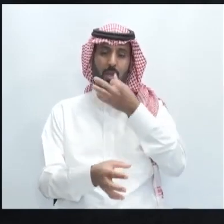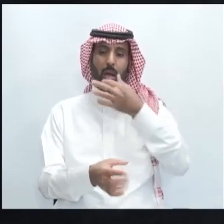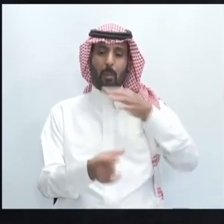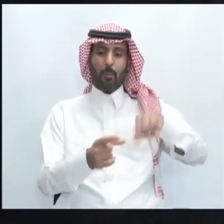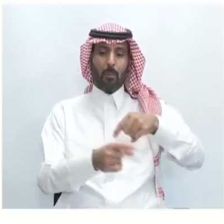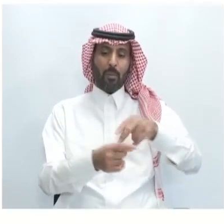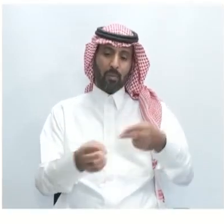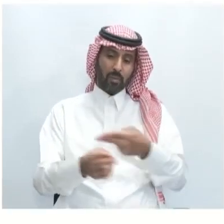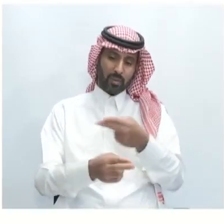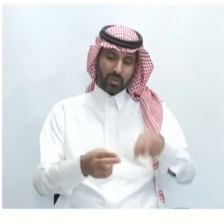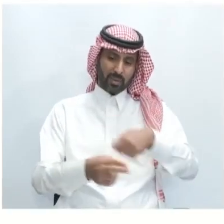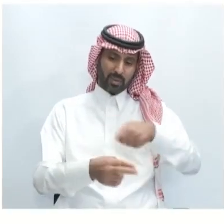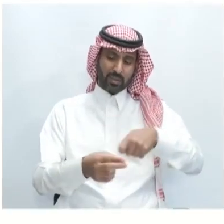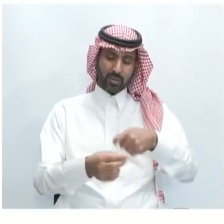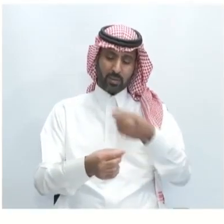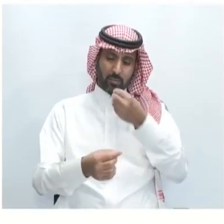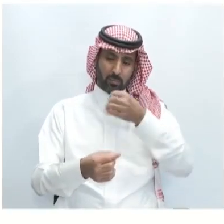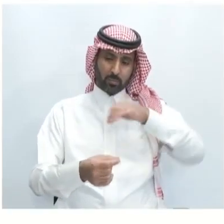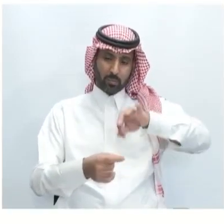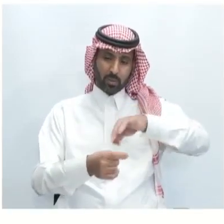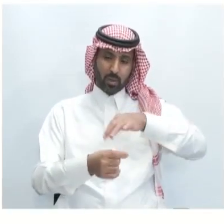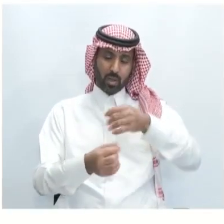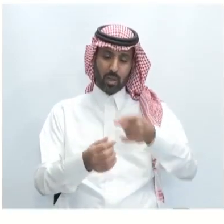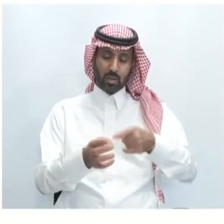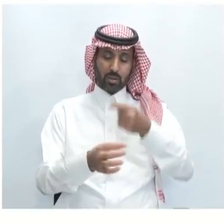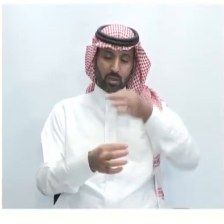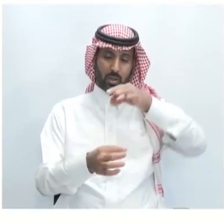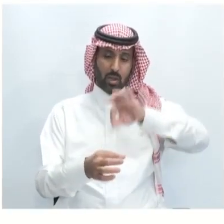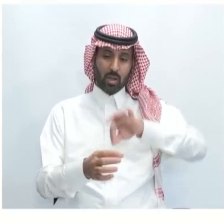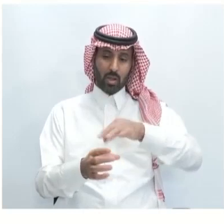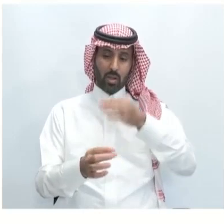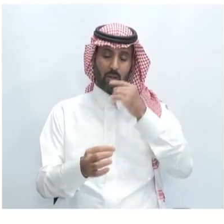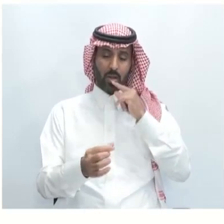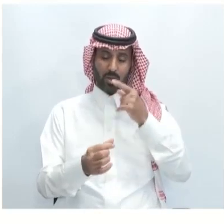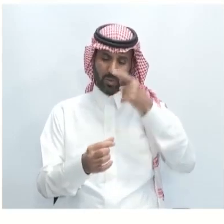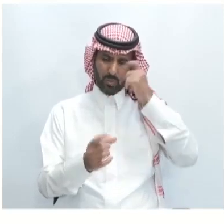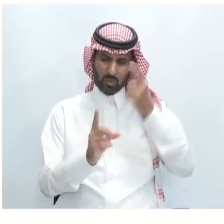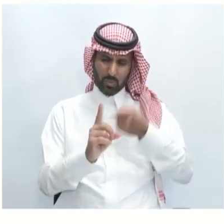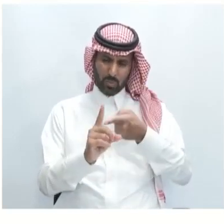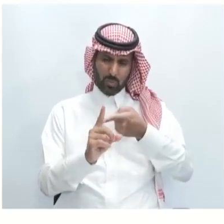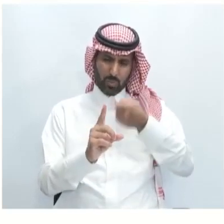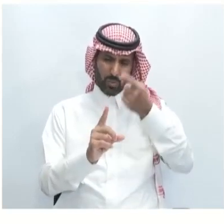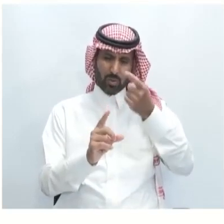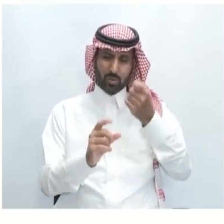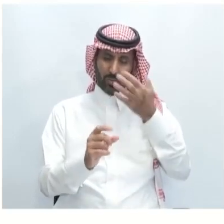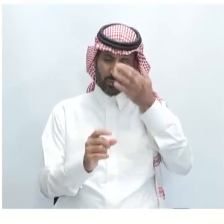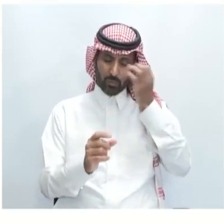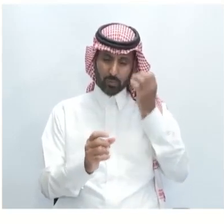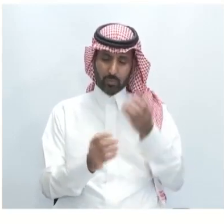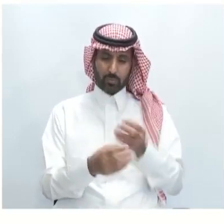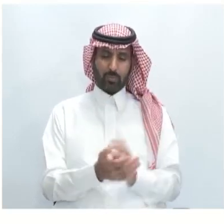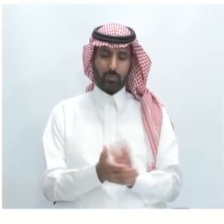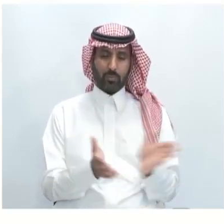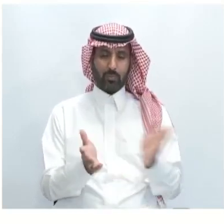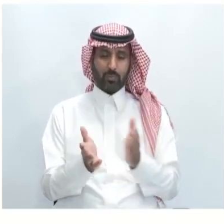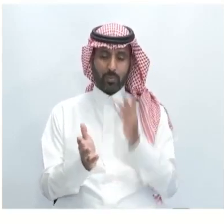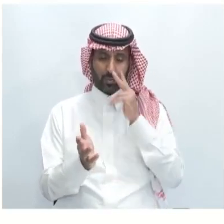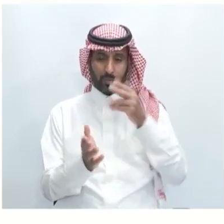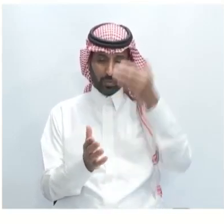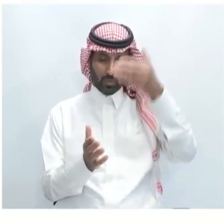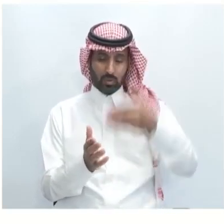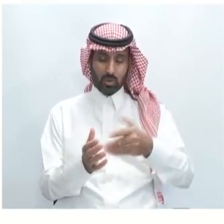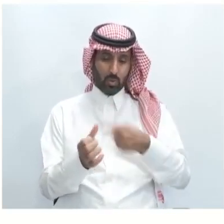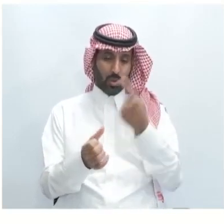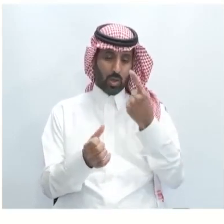كراميل احسنتم اذا هو لدينا في هنا ينصهر فدرجات الانصهار هنا ستكون عاليه الان